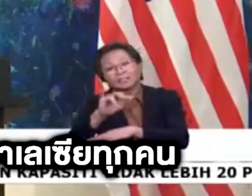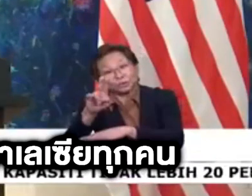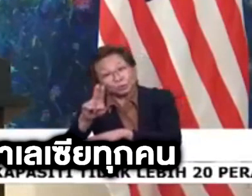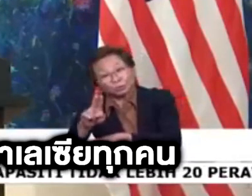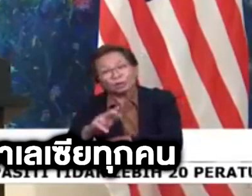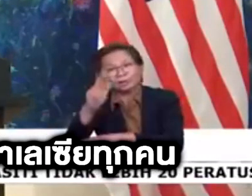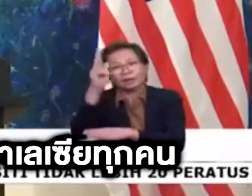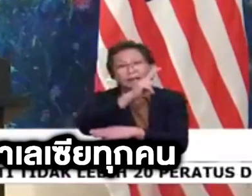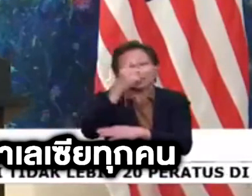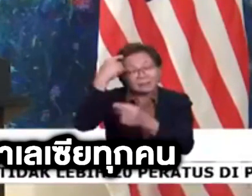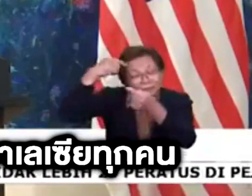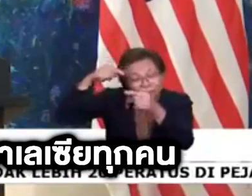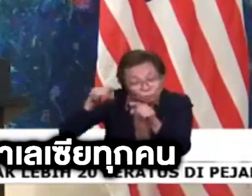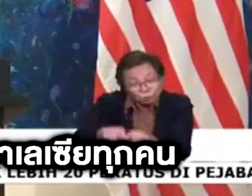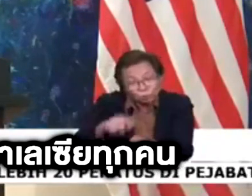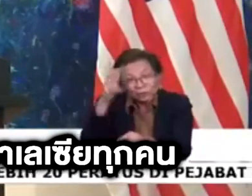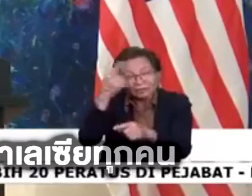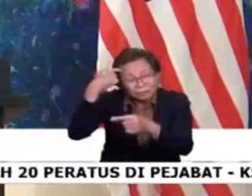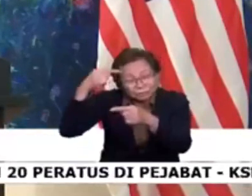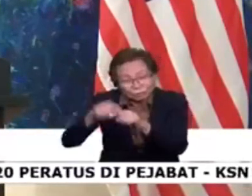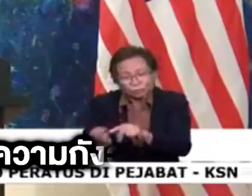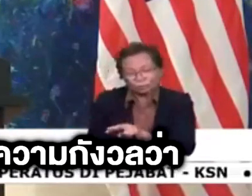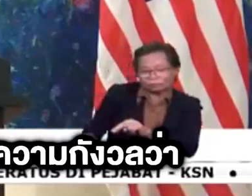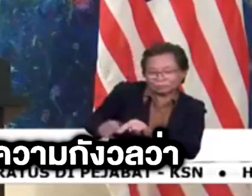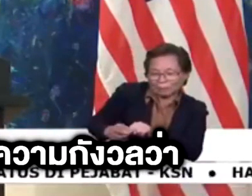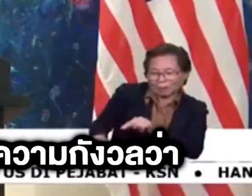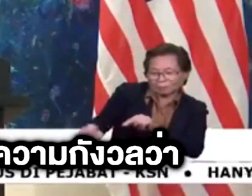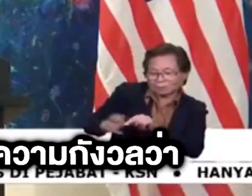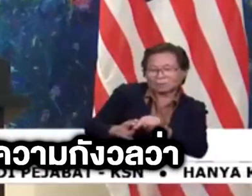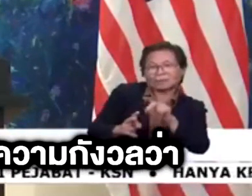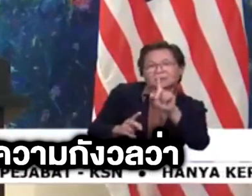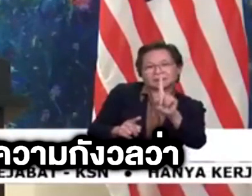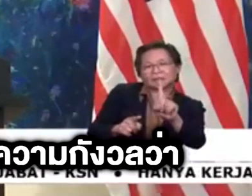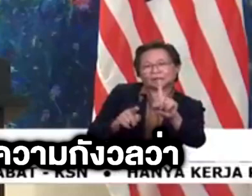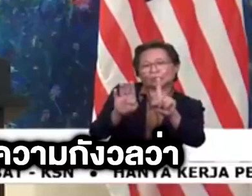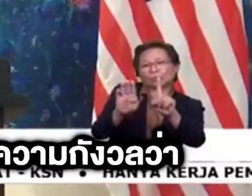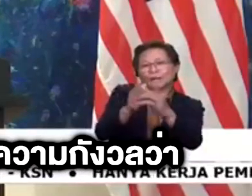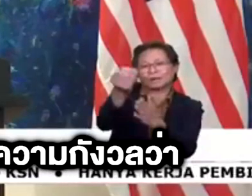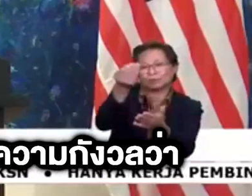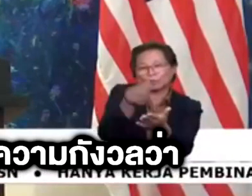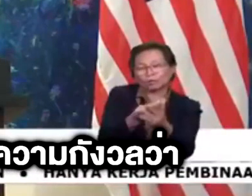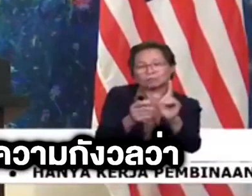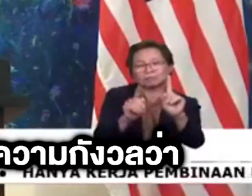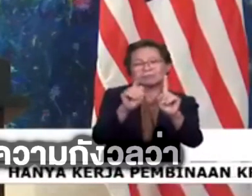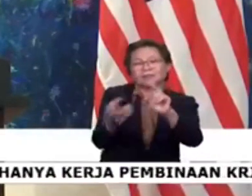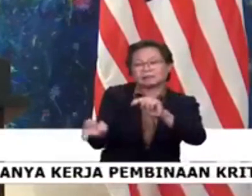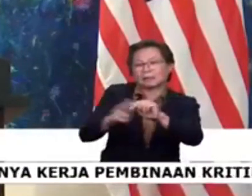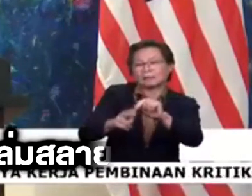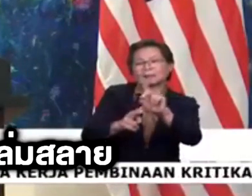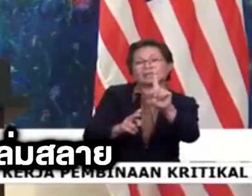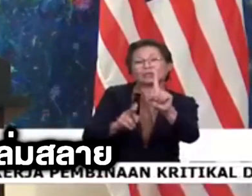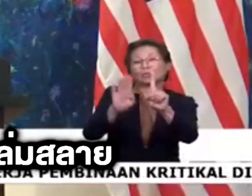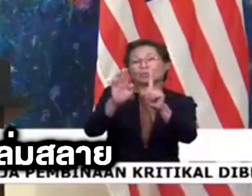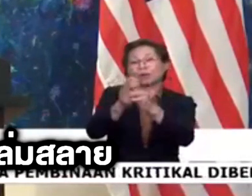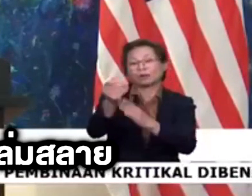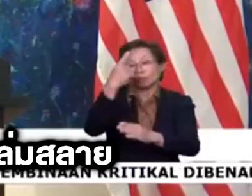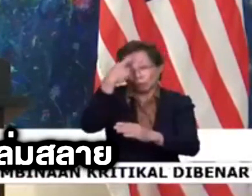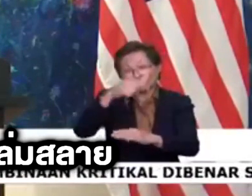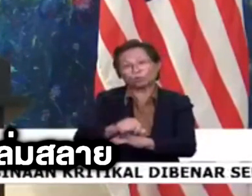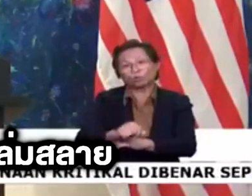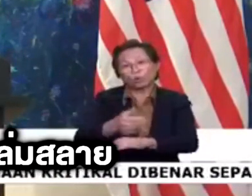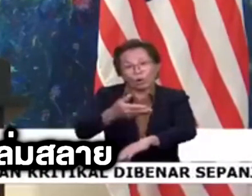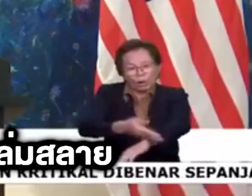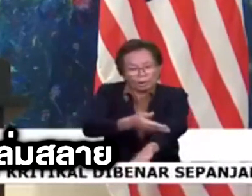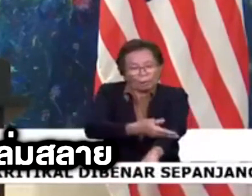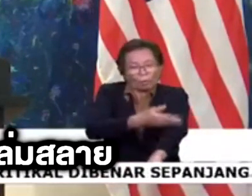หรือไม่นั้นขึ้นอยู่กับชาวมาเลเซียทุกคนหากไม่ใช้มาตรการที่เข้มข้นในทันทีมีความกังวลว่าระบบสาธารณสุขของประเ